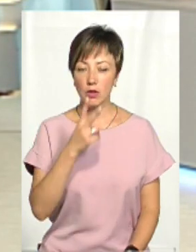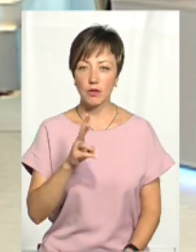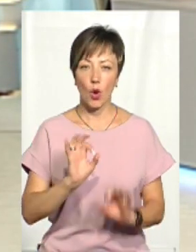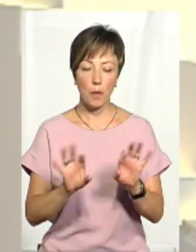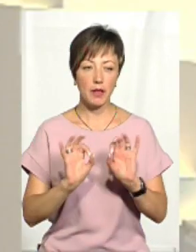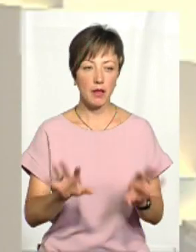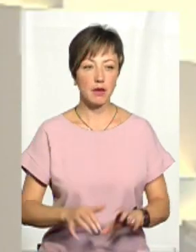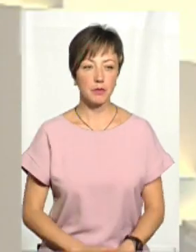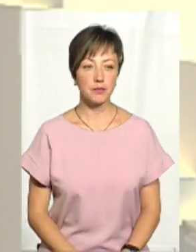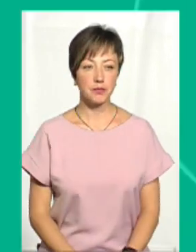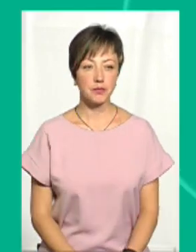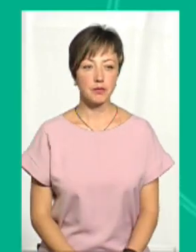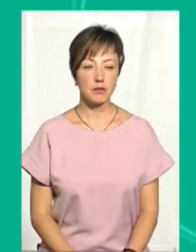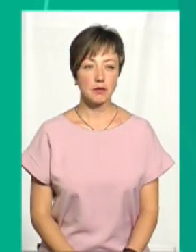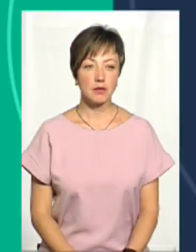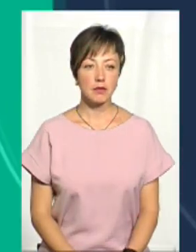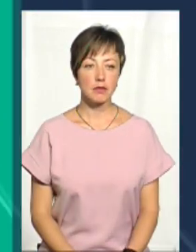його коментар.